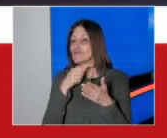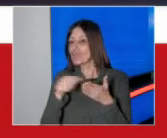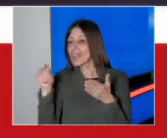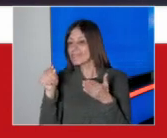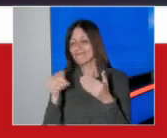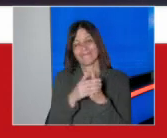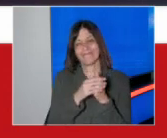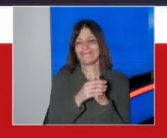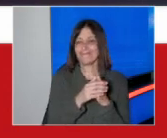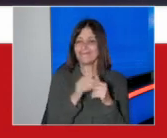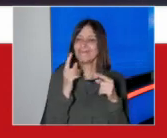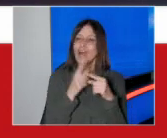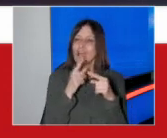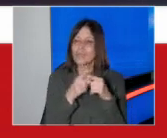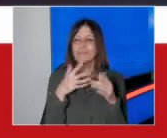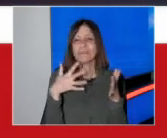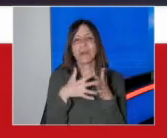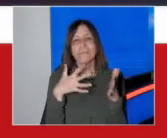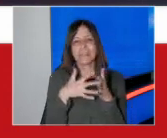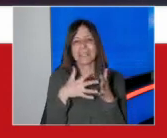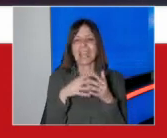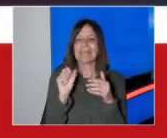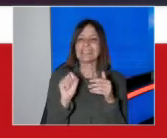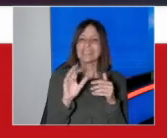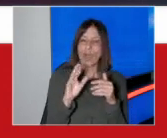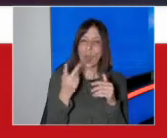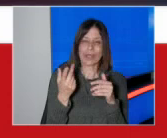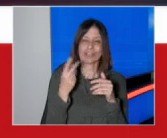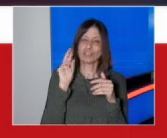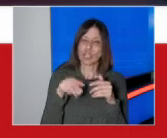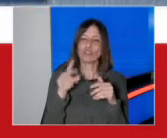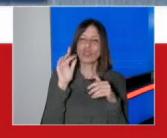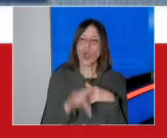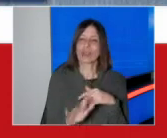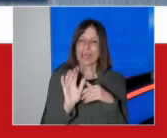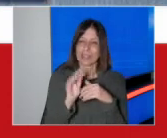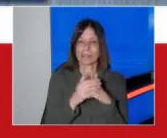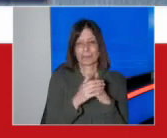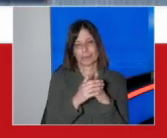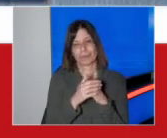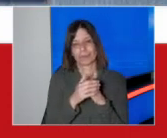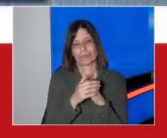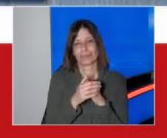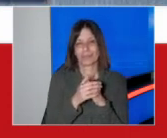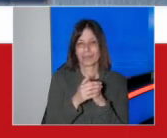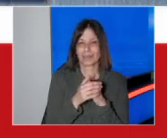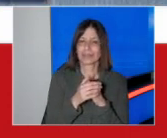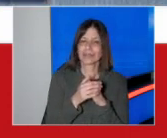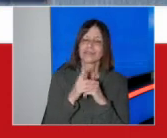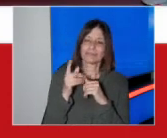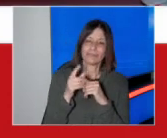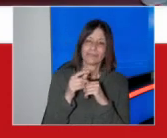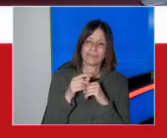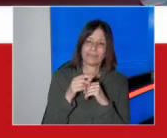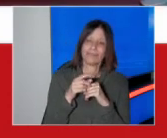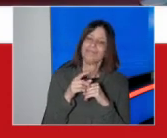כהן. חיוביים לבדיקה סרולוגית, אתה יודע מה? פרופסור סיריל כהן, ראש המעבדה לאימונותרפיה באוניברסיטת בר